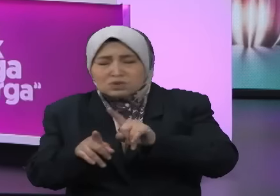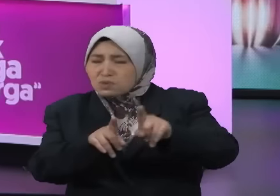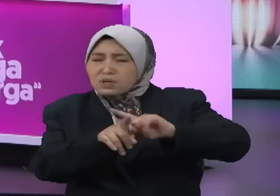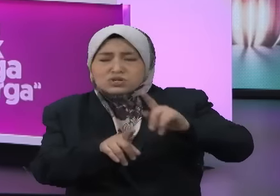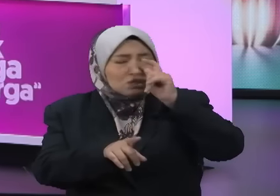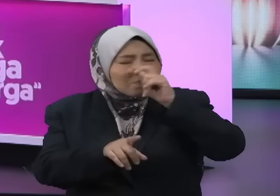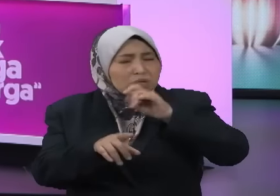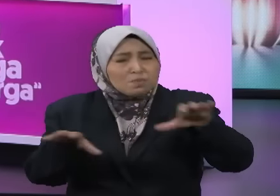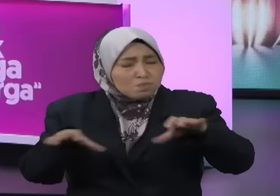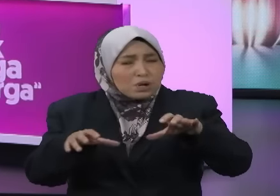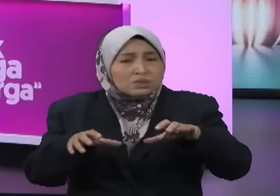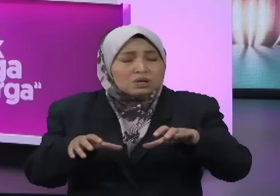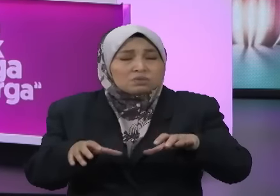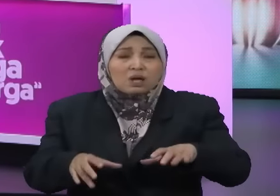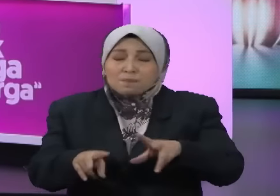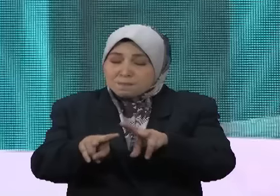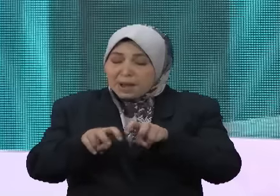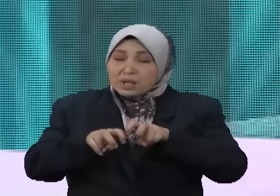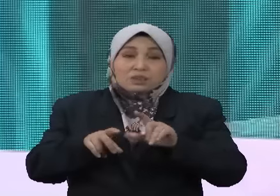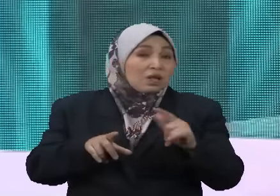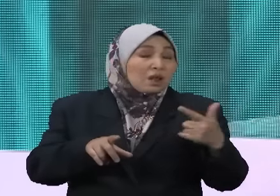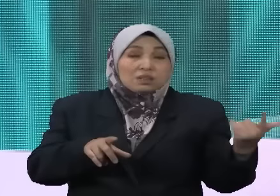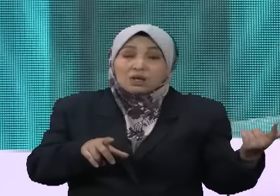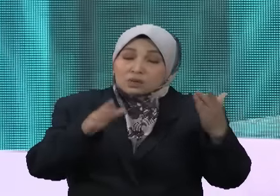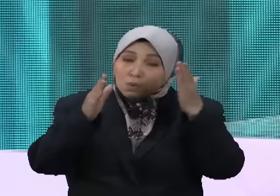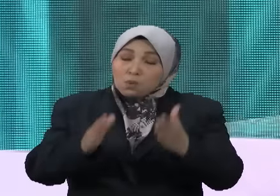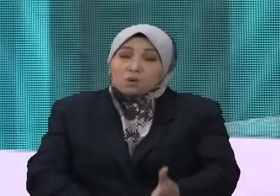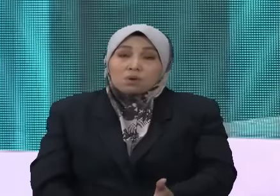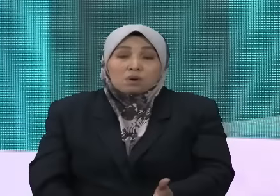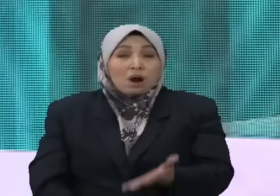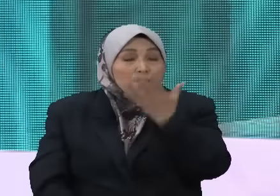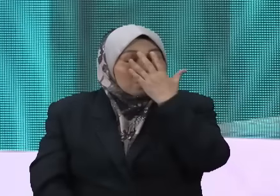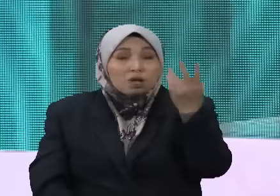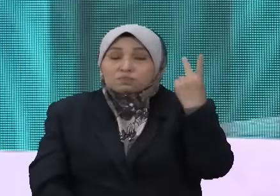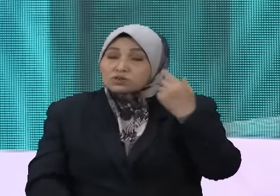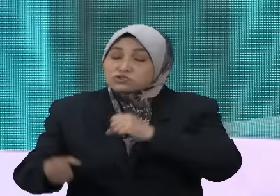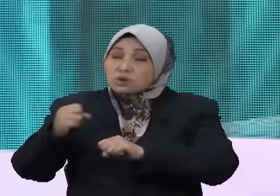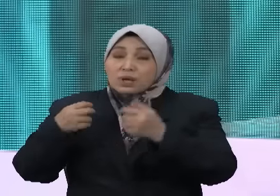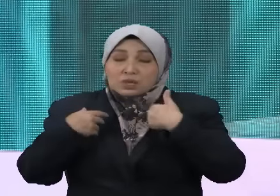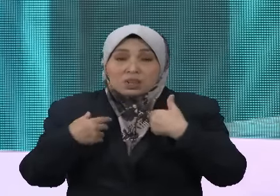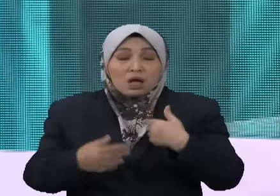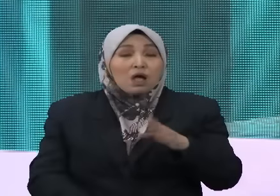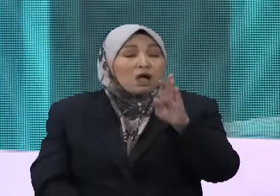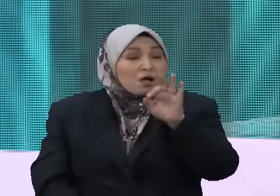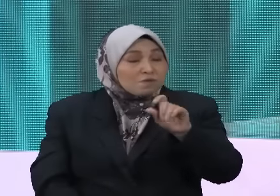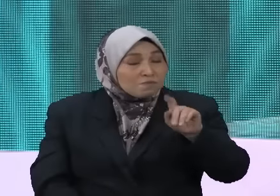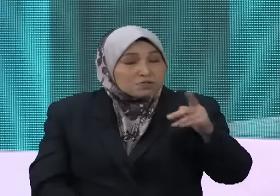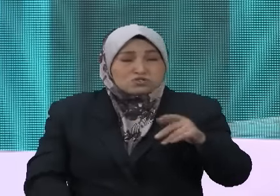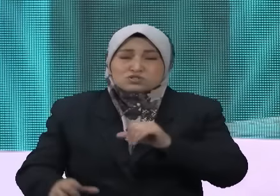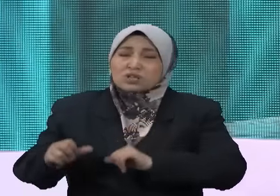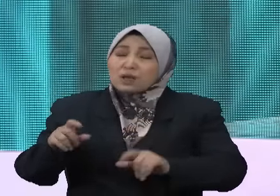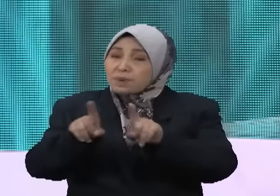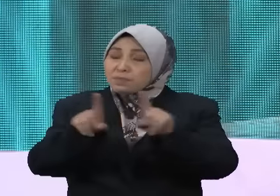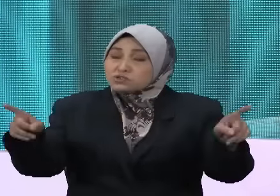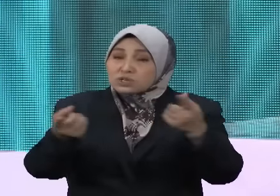tipu daya yang mereka Cuba buat bakhil dan sebagainya orang munafik ni Kenapa disifatkan mereka adalah fasik di dalam ayat ini kerana Allah nak membezakan